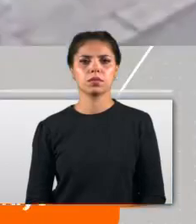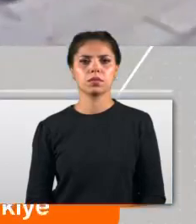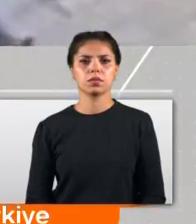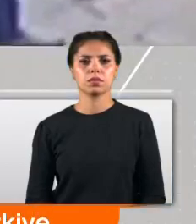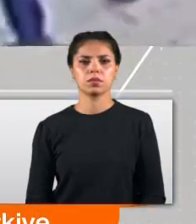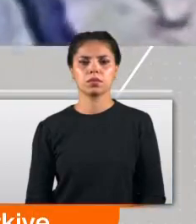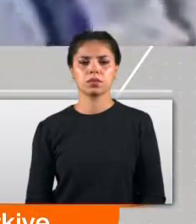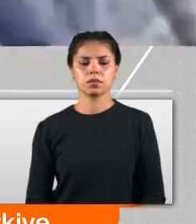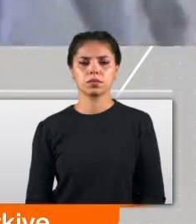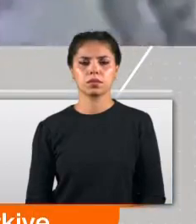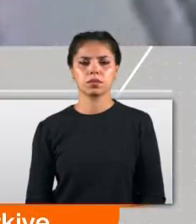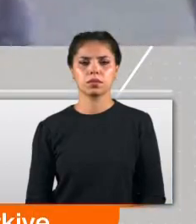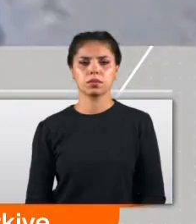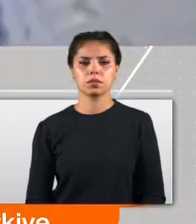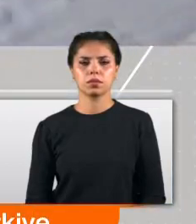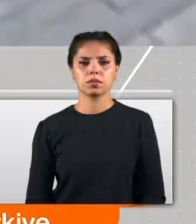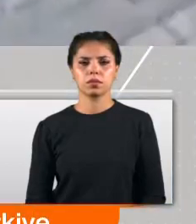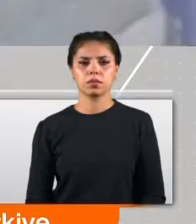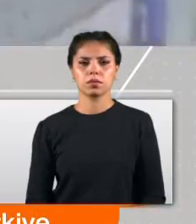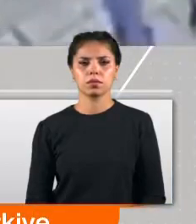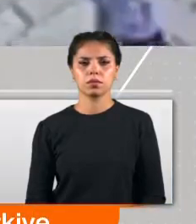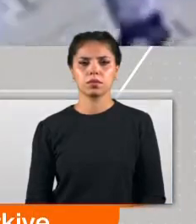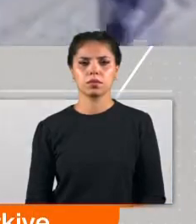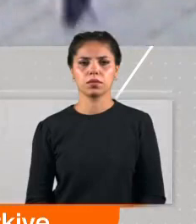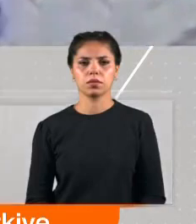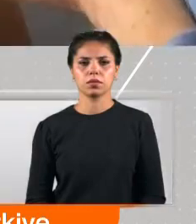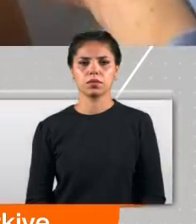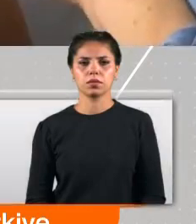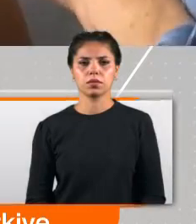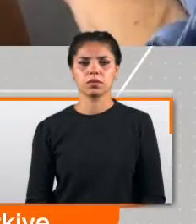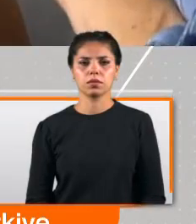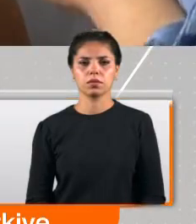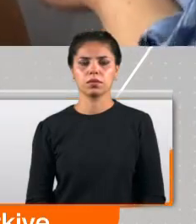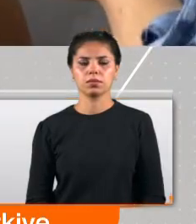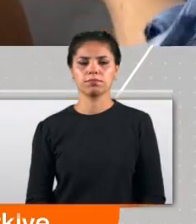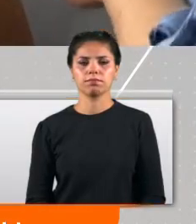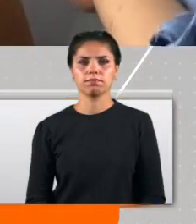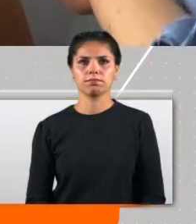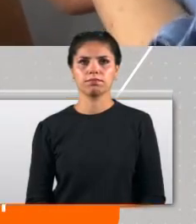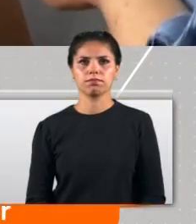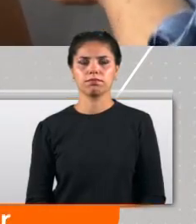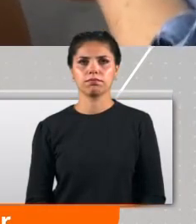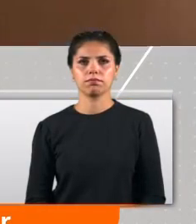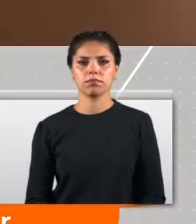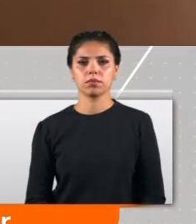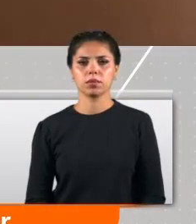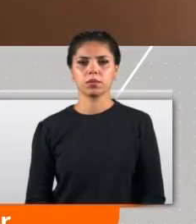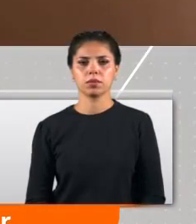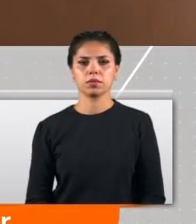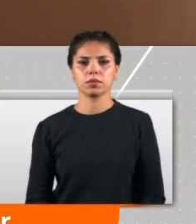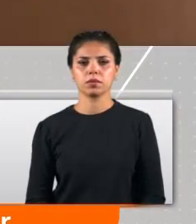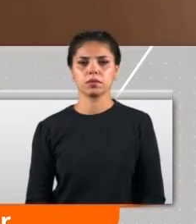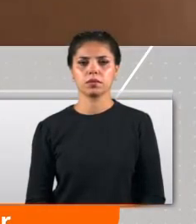bu bana değil de ne bileyim bir çoluk çocuğa gidip başarılı isabet edebilirdi silah atılacak belirli yerler var Gidip orada